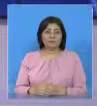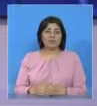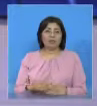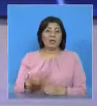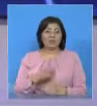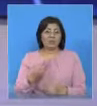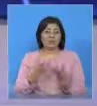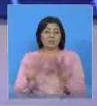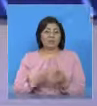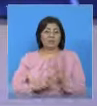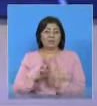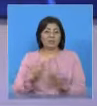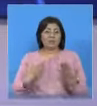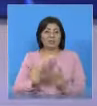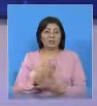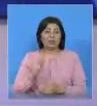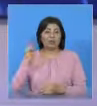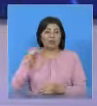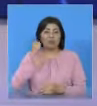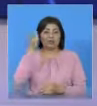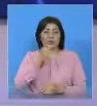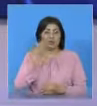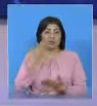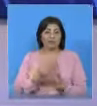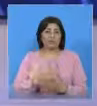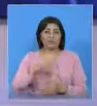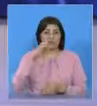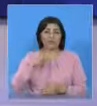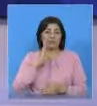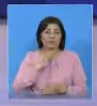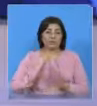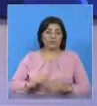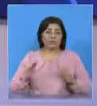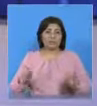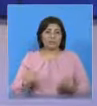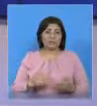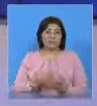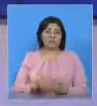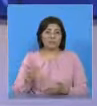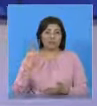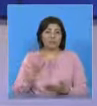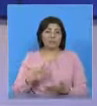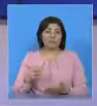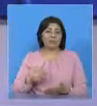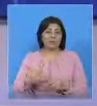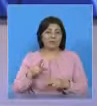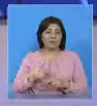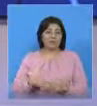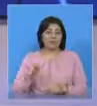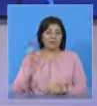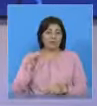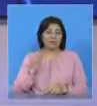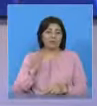Через несколько дней начнется новый учебный год. Многие родители и дети находятся в предвкушении, так как в этот раз обучение